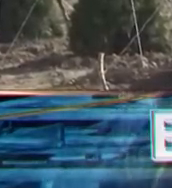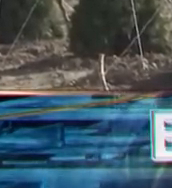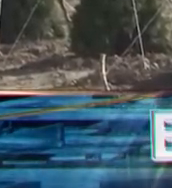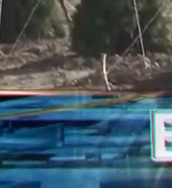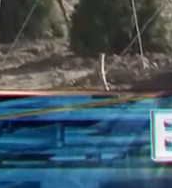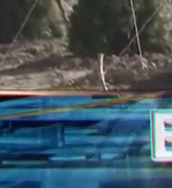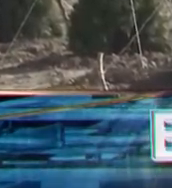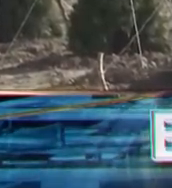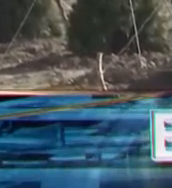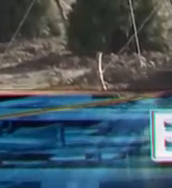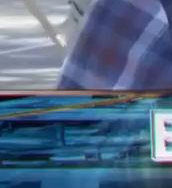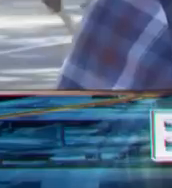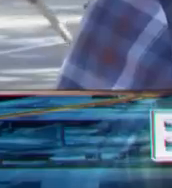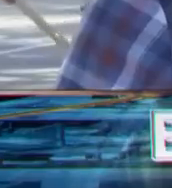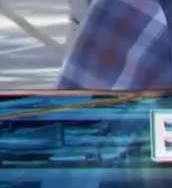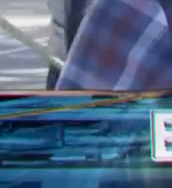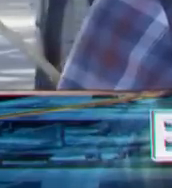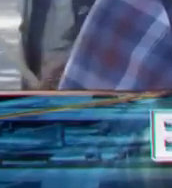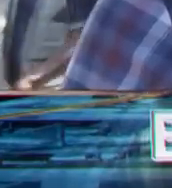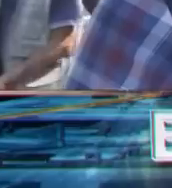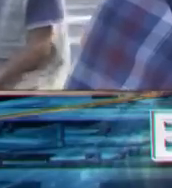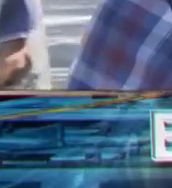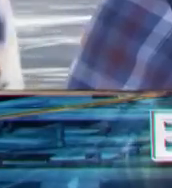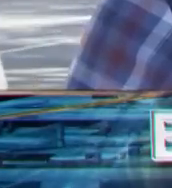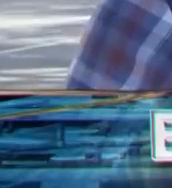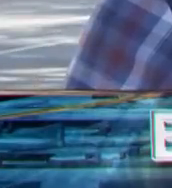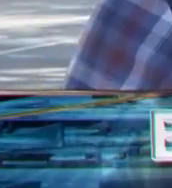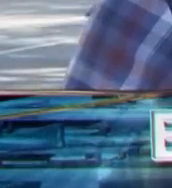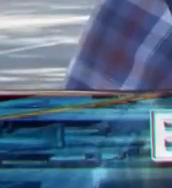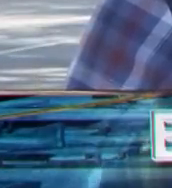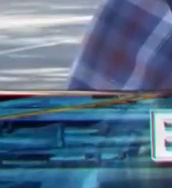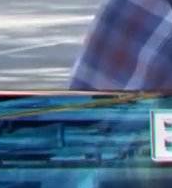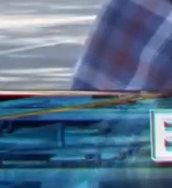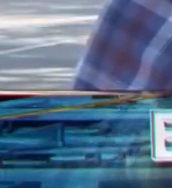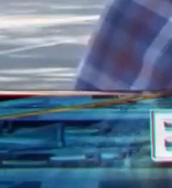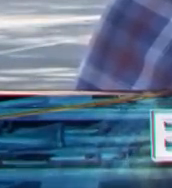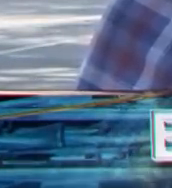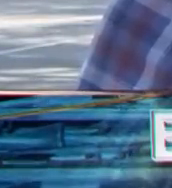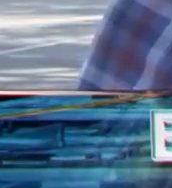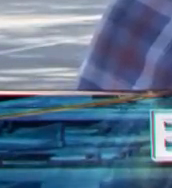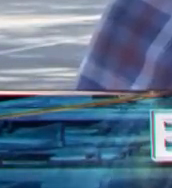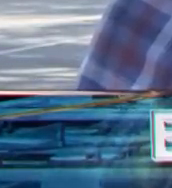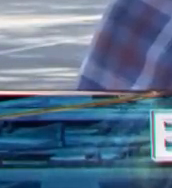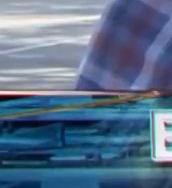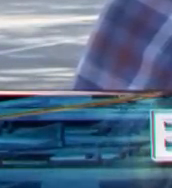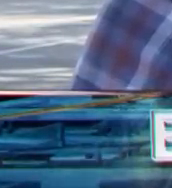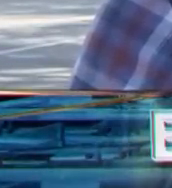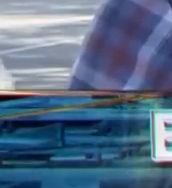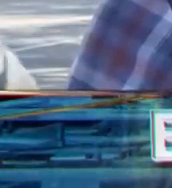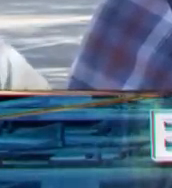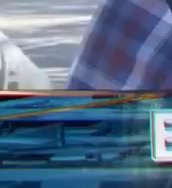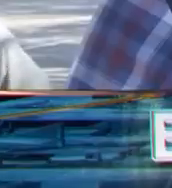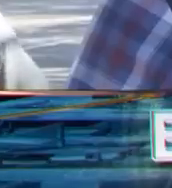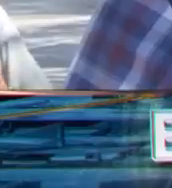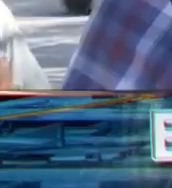ағаш отырғызылады. Коттедж қаласында 168 миллионға 3,5 мың ағаш